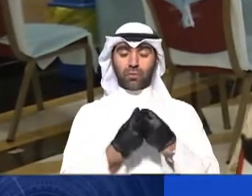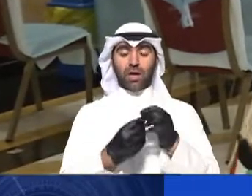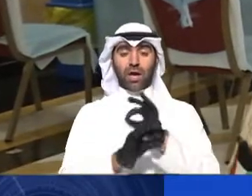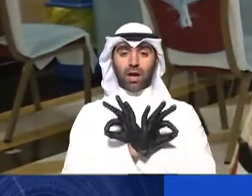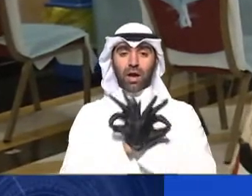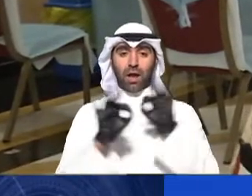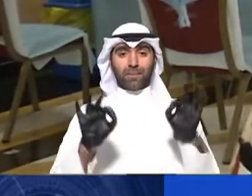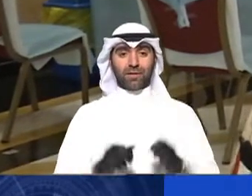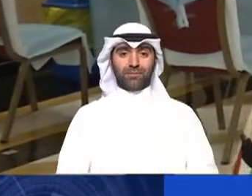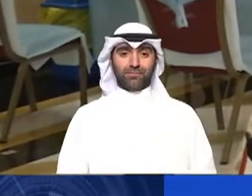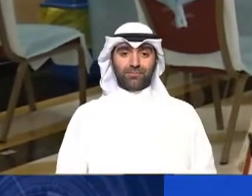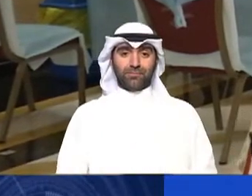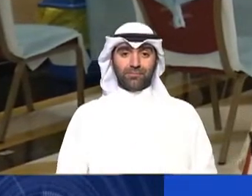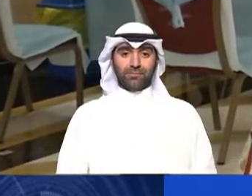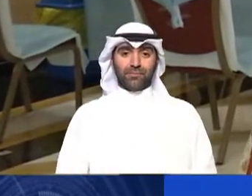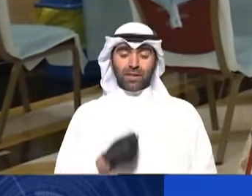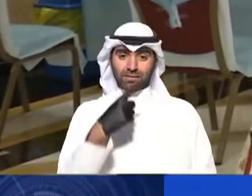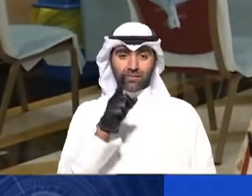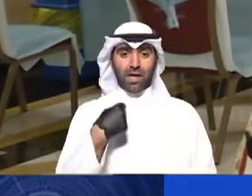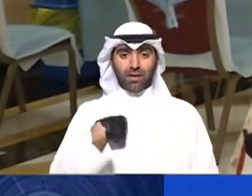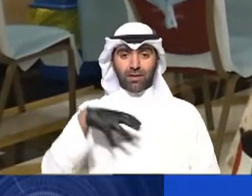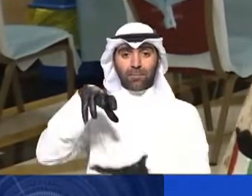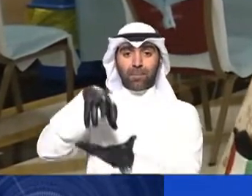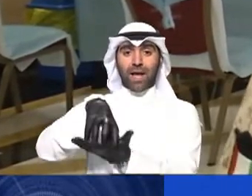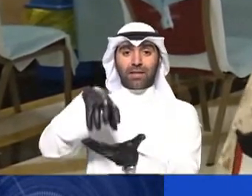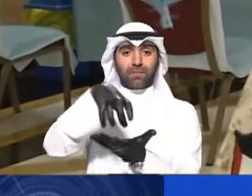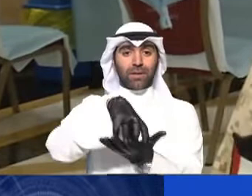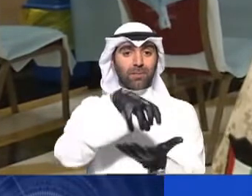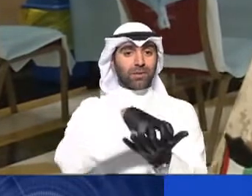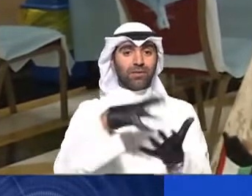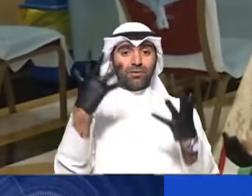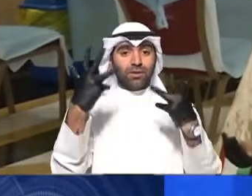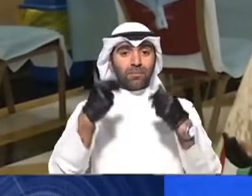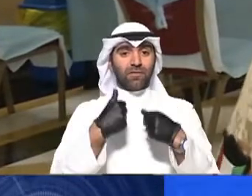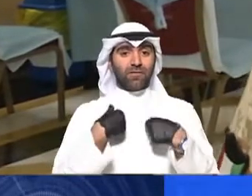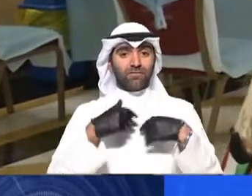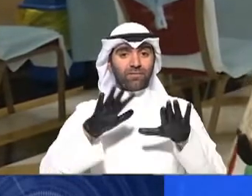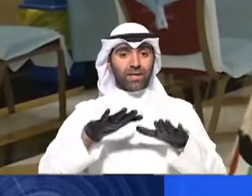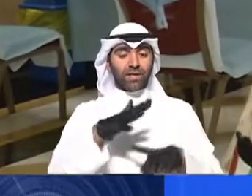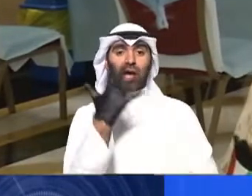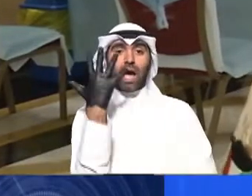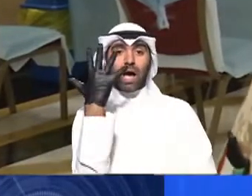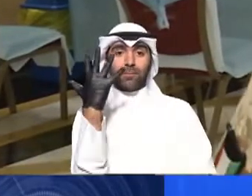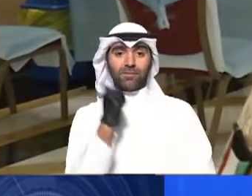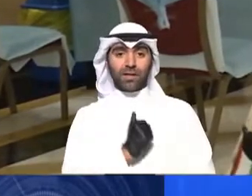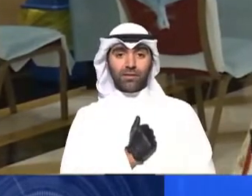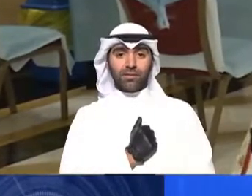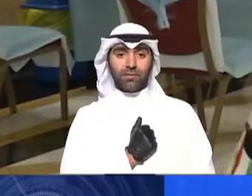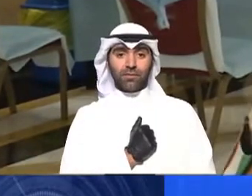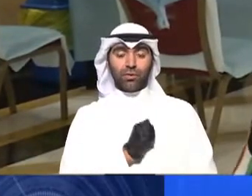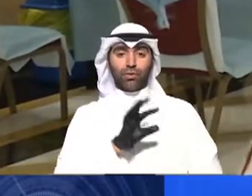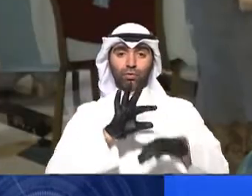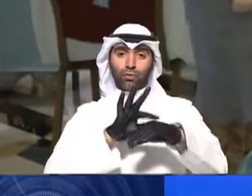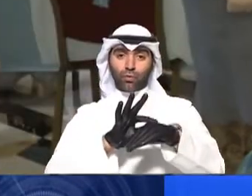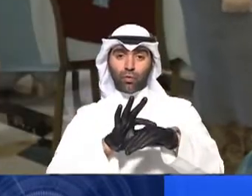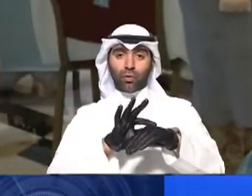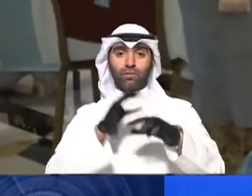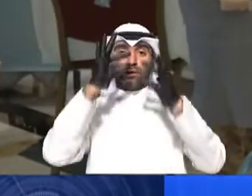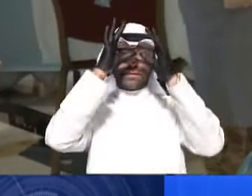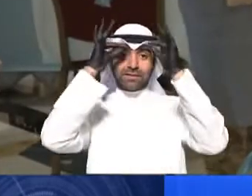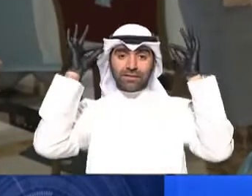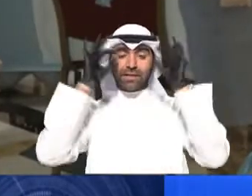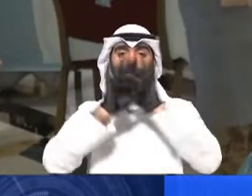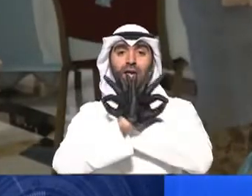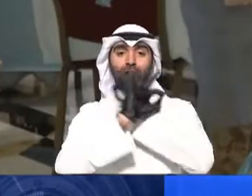كل محطة عليها طبيب وممرض، يتم استقبال المغادرين بمجموعات، سواء إذا كانت عائلة ممكن العائلة